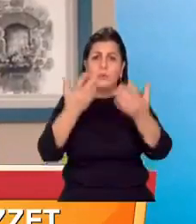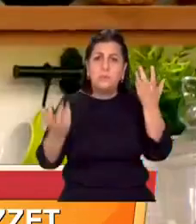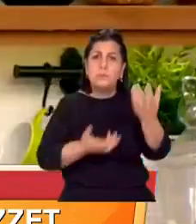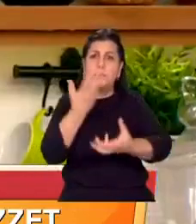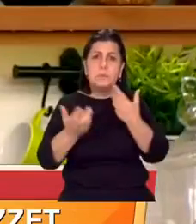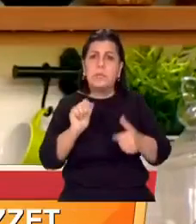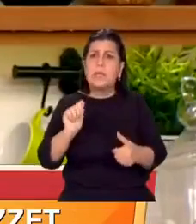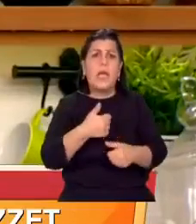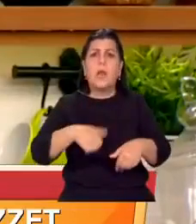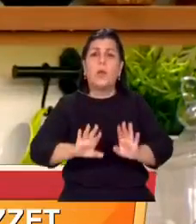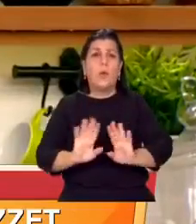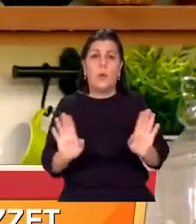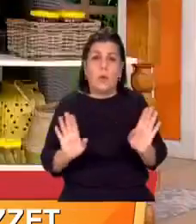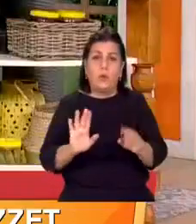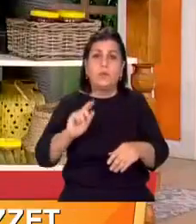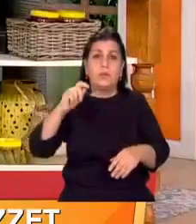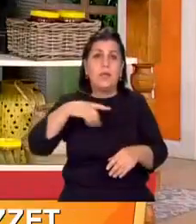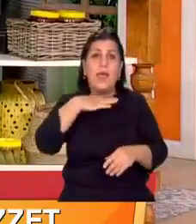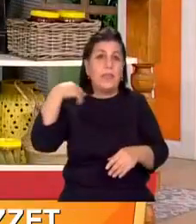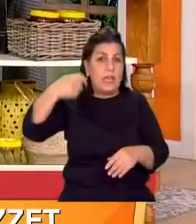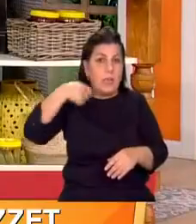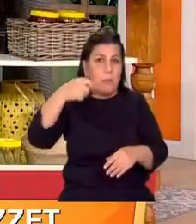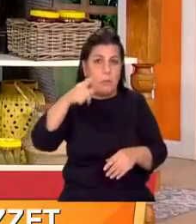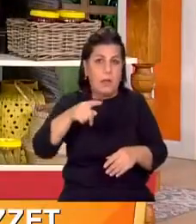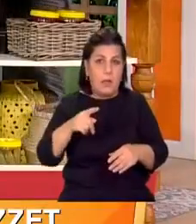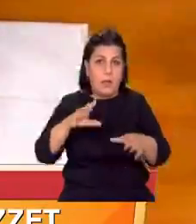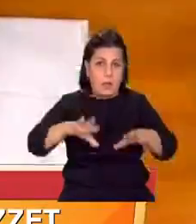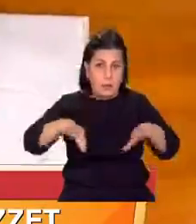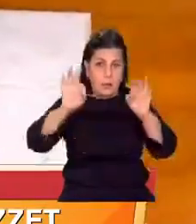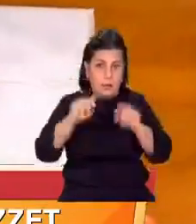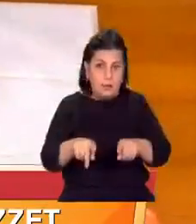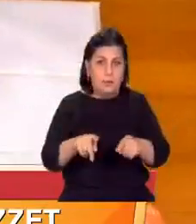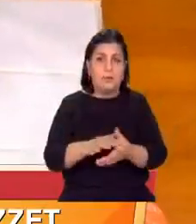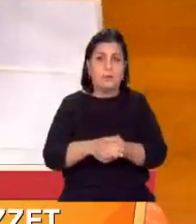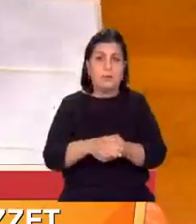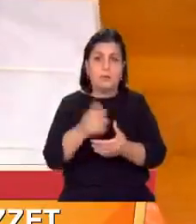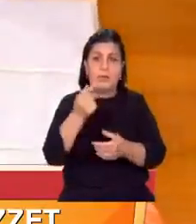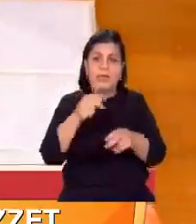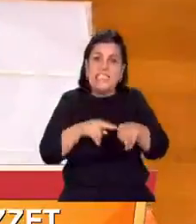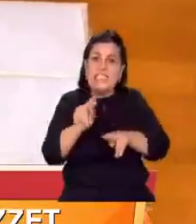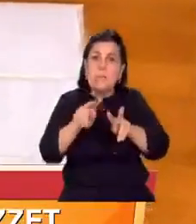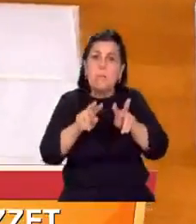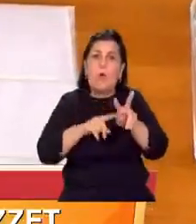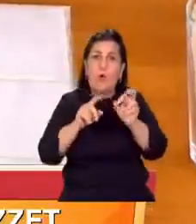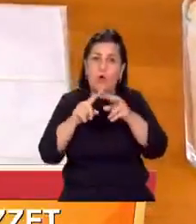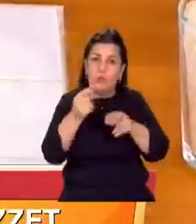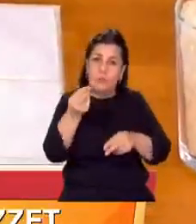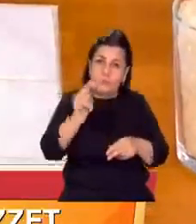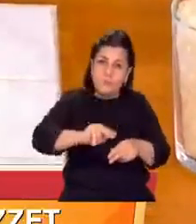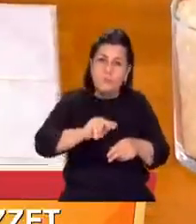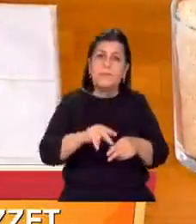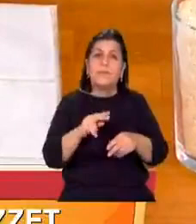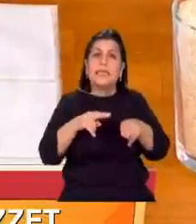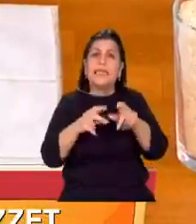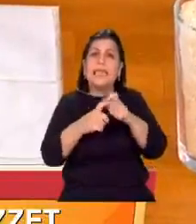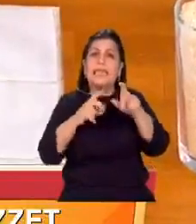yapalım şimdi kıymamızı koyduk çok basit birazcık kimyon unumuzu atıyoruz kuru